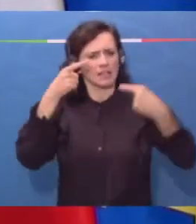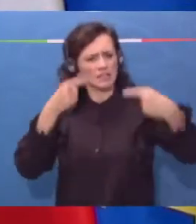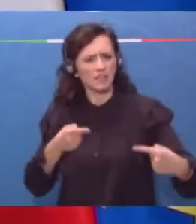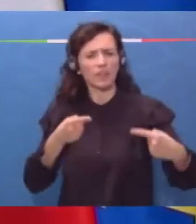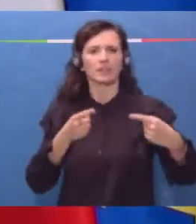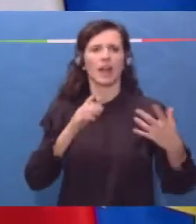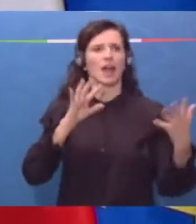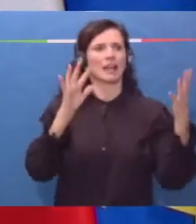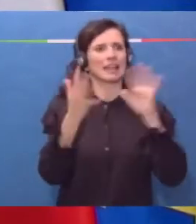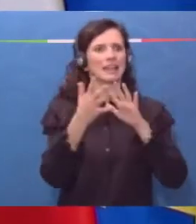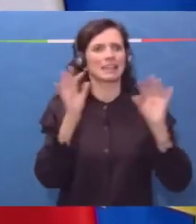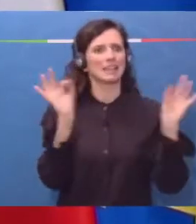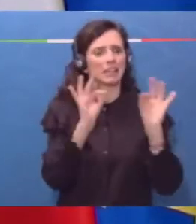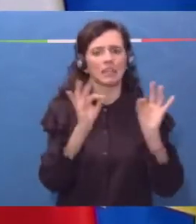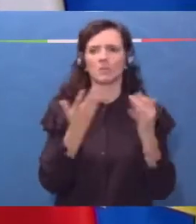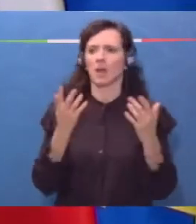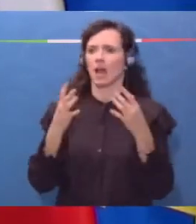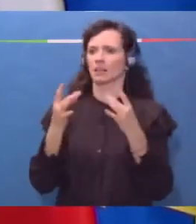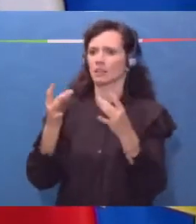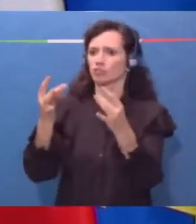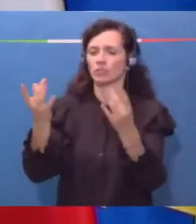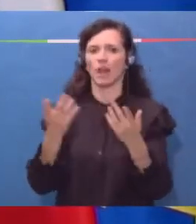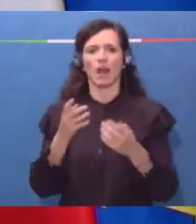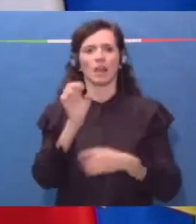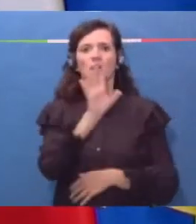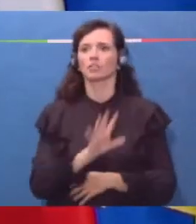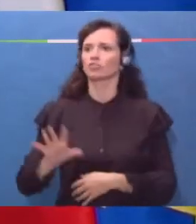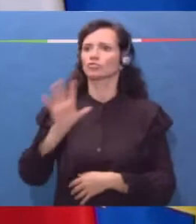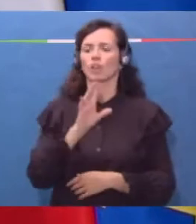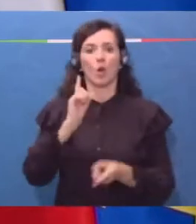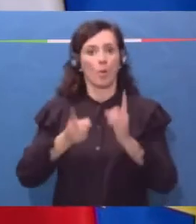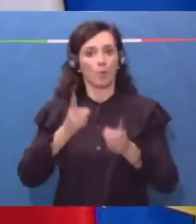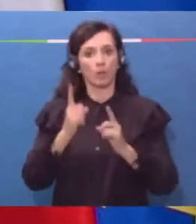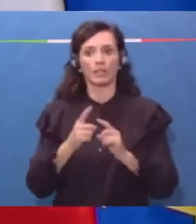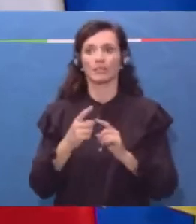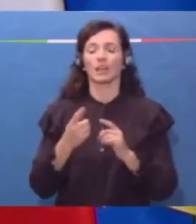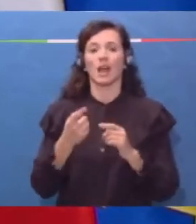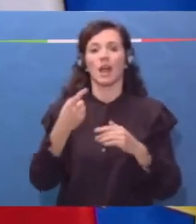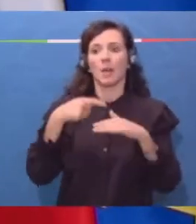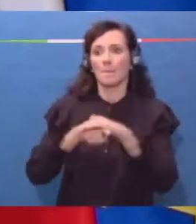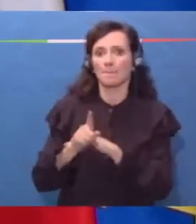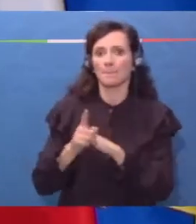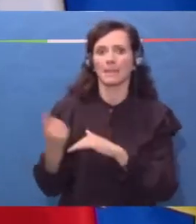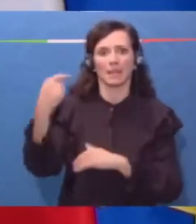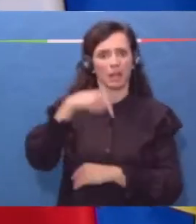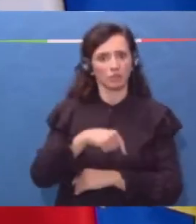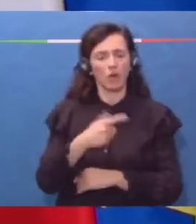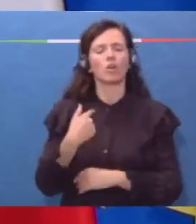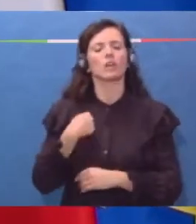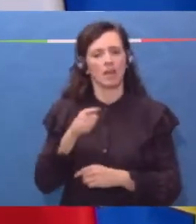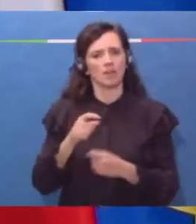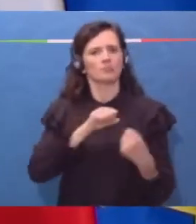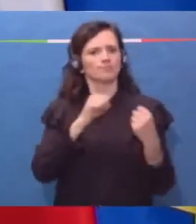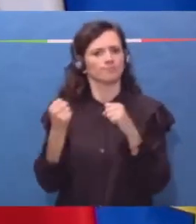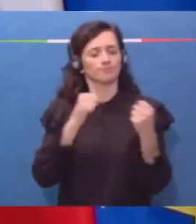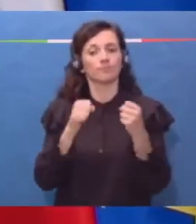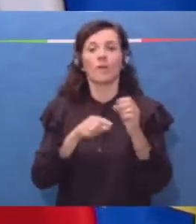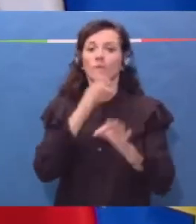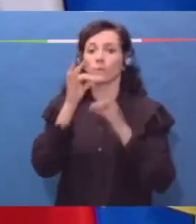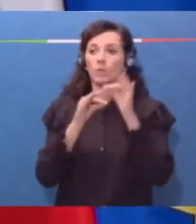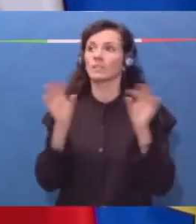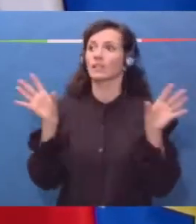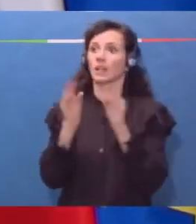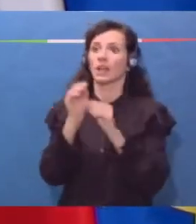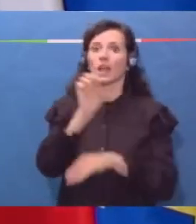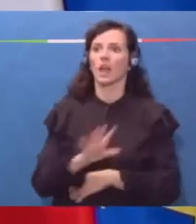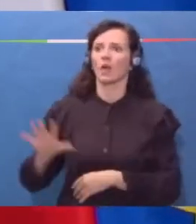climatica, digitale, geopolitica e migratoria, comporta che l'Europa sia più forte e più